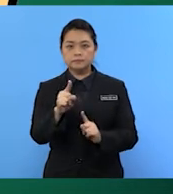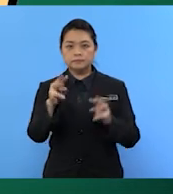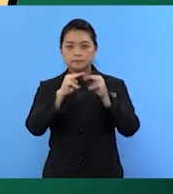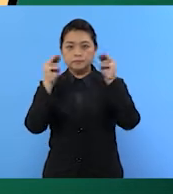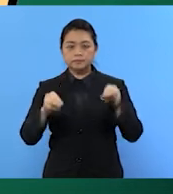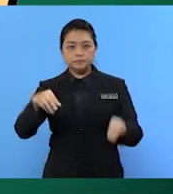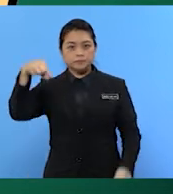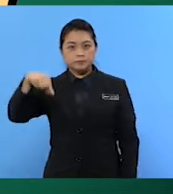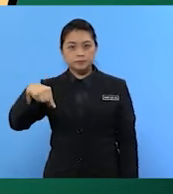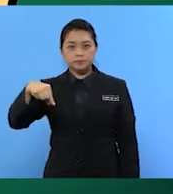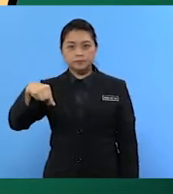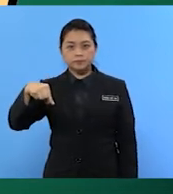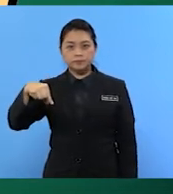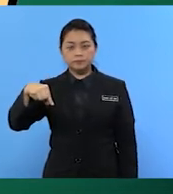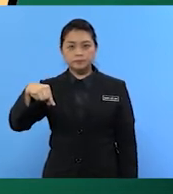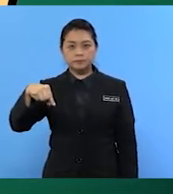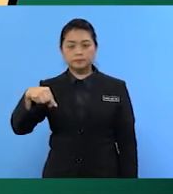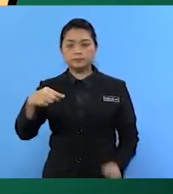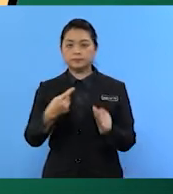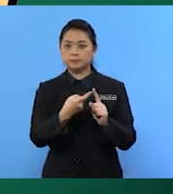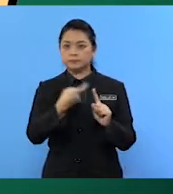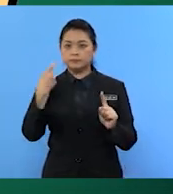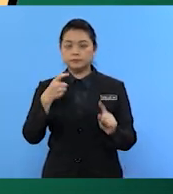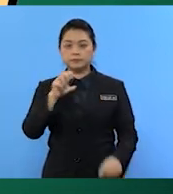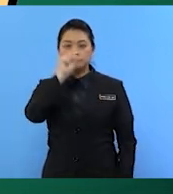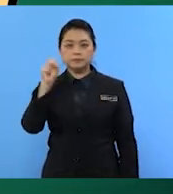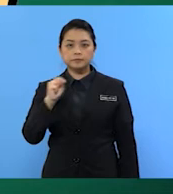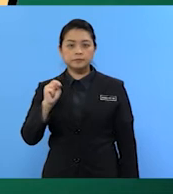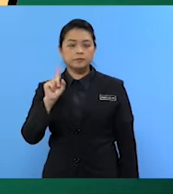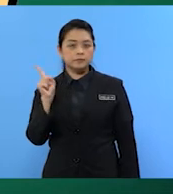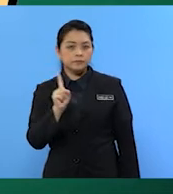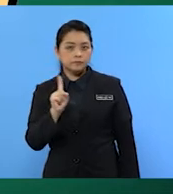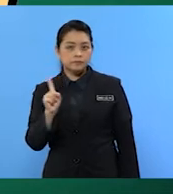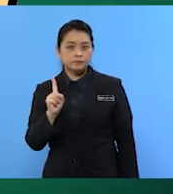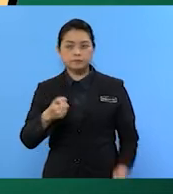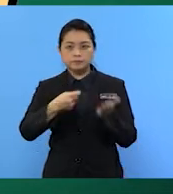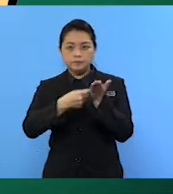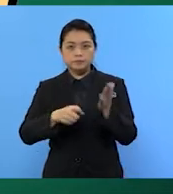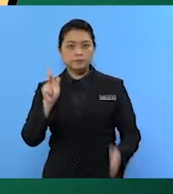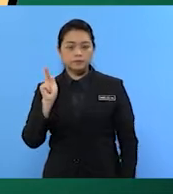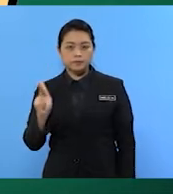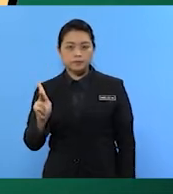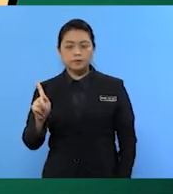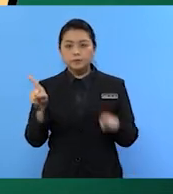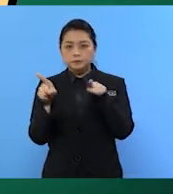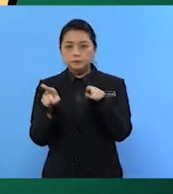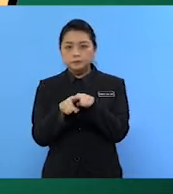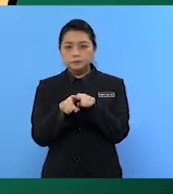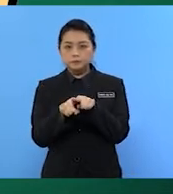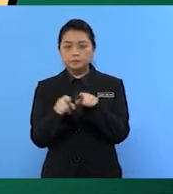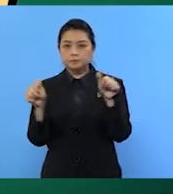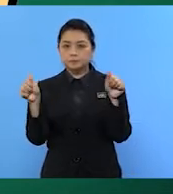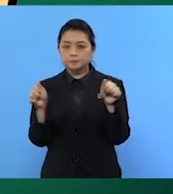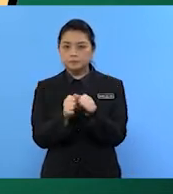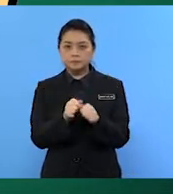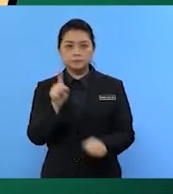matriks Q dari soalan di mana nilai K sama dengan